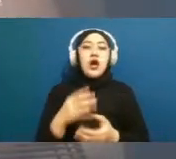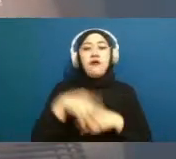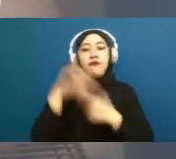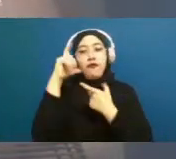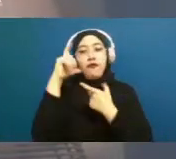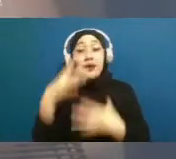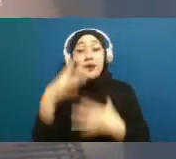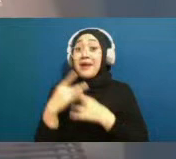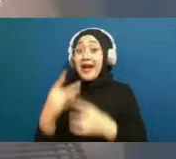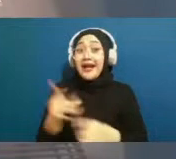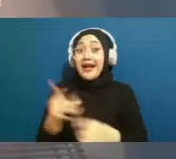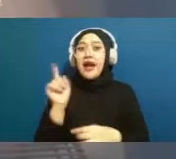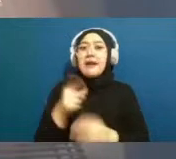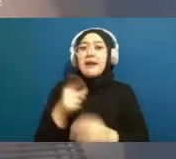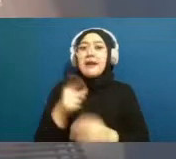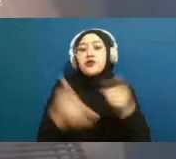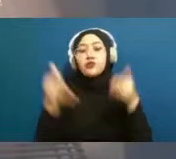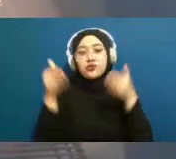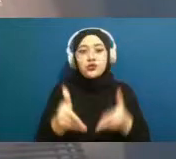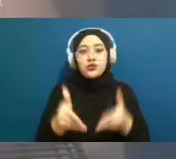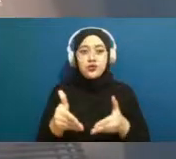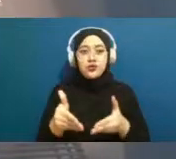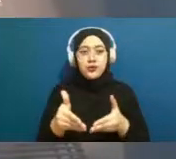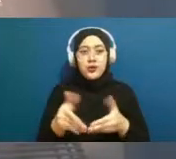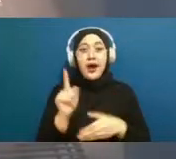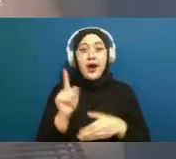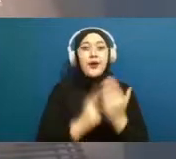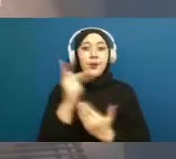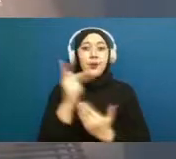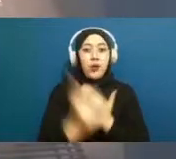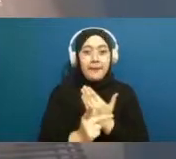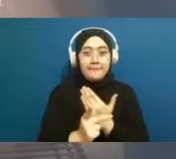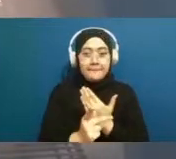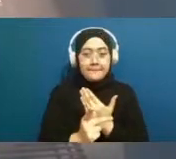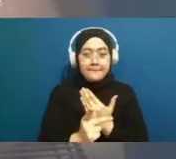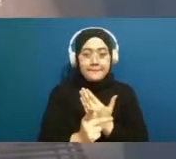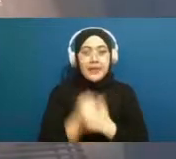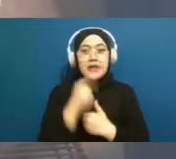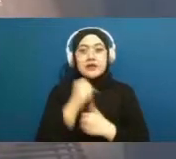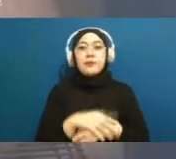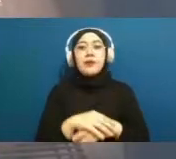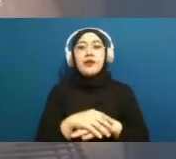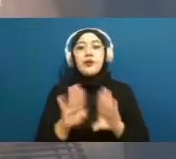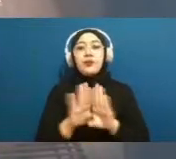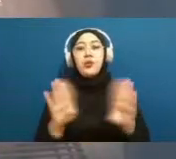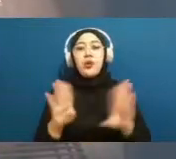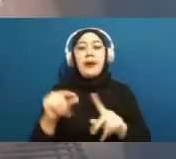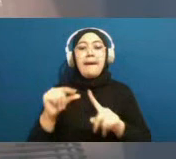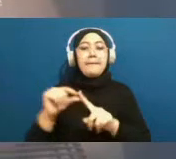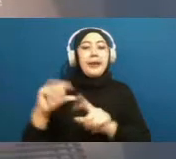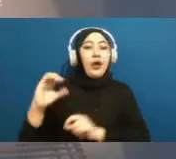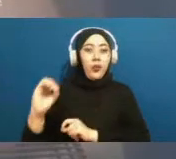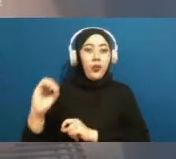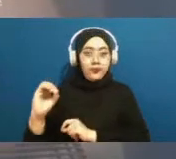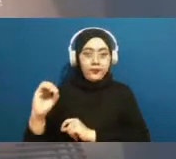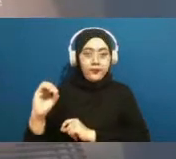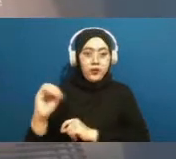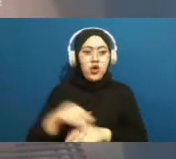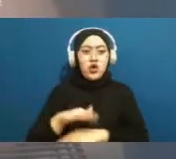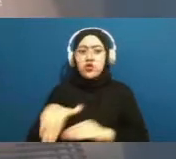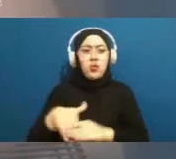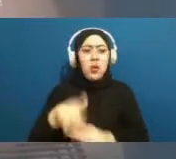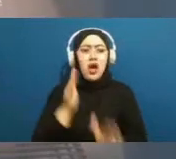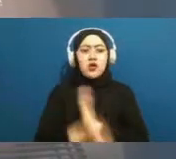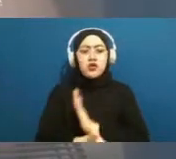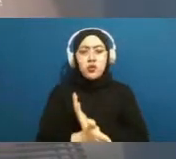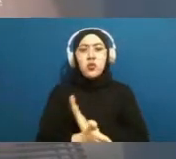tentunya ya tadi ada program-program yang seperti open PO. Jadi tidak semerta-merta